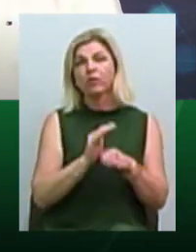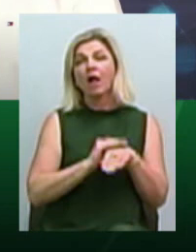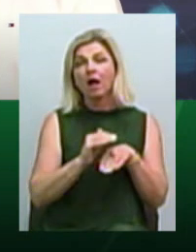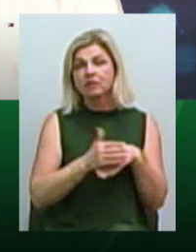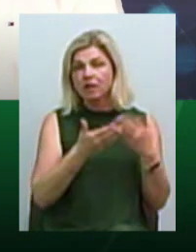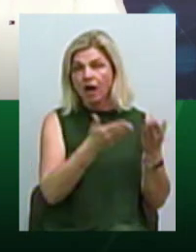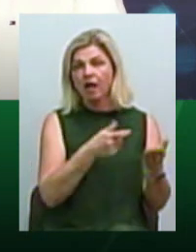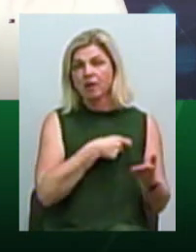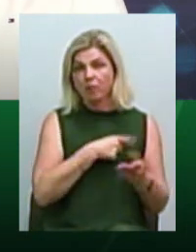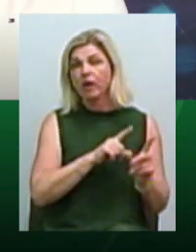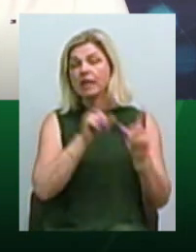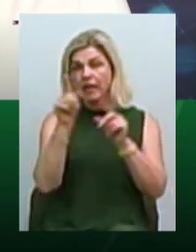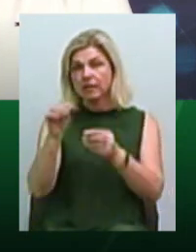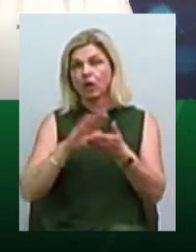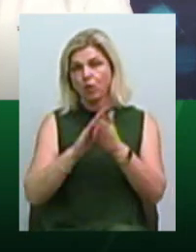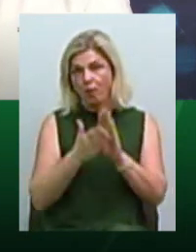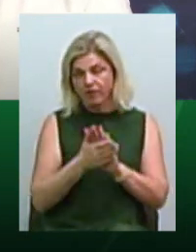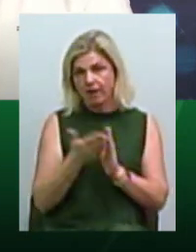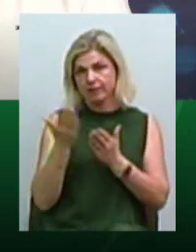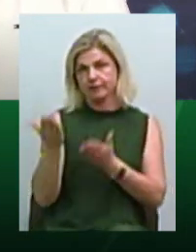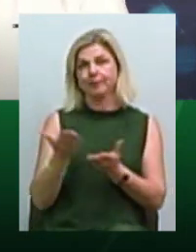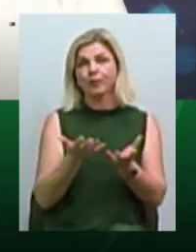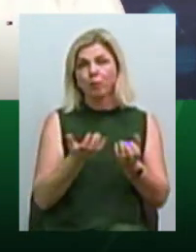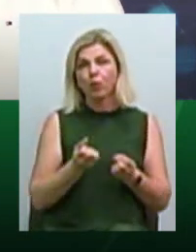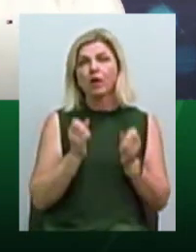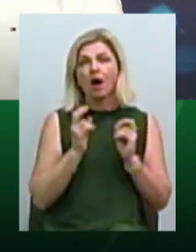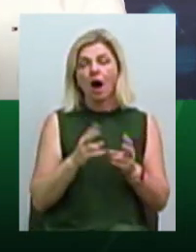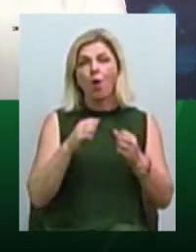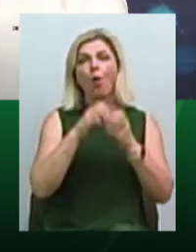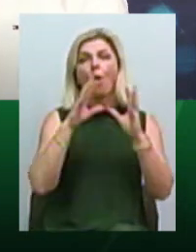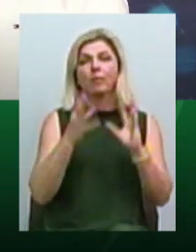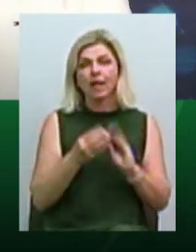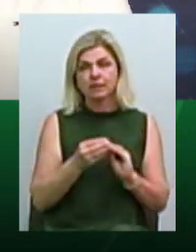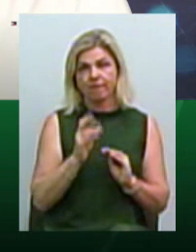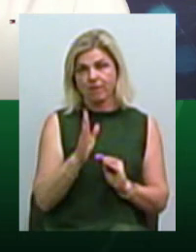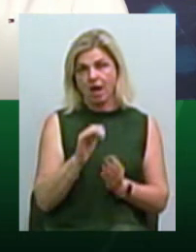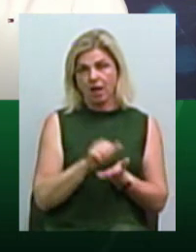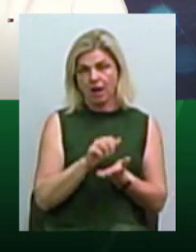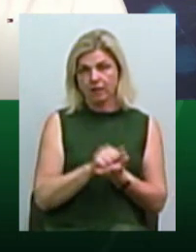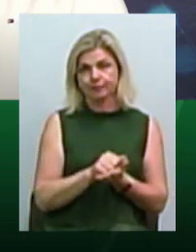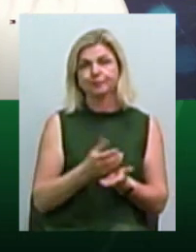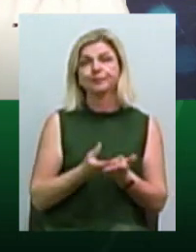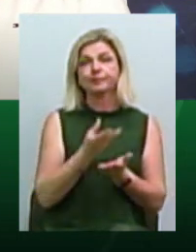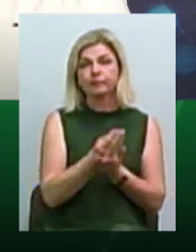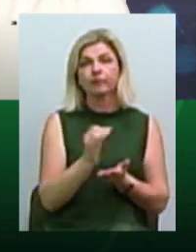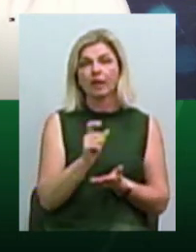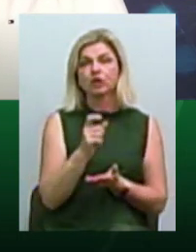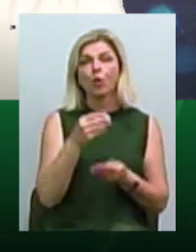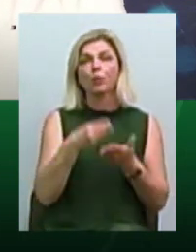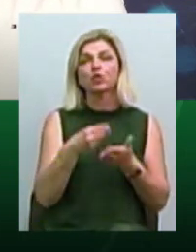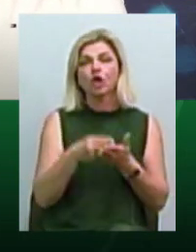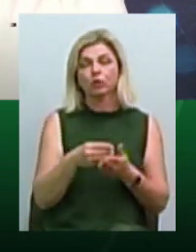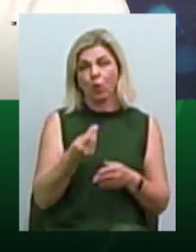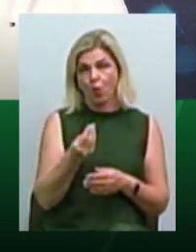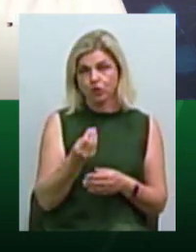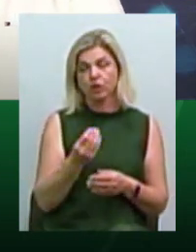делегація, їдьте, домовляйтеся, отримуйте як цілісний майновий комплекс в оренду. Платіть з районного бюджету кошти, утримуйте